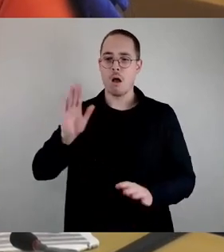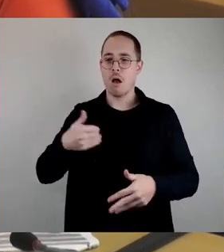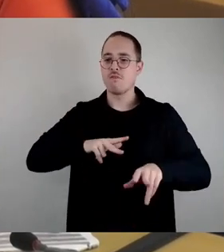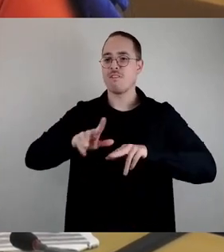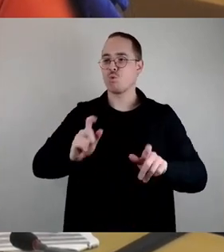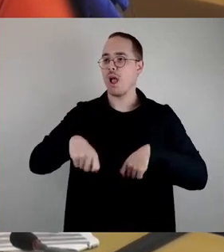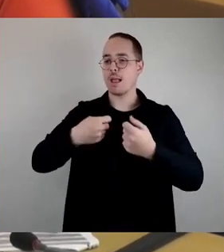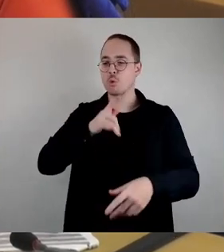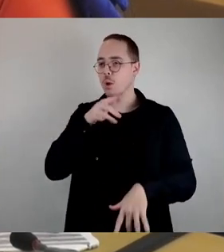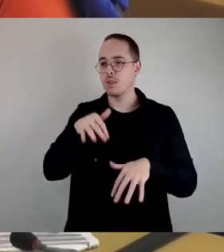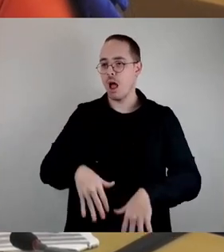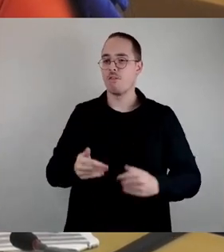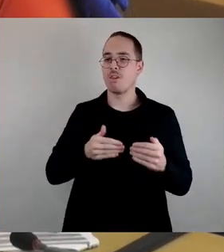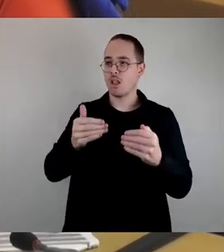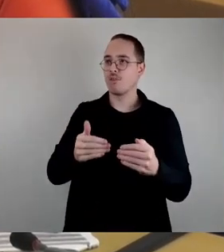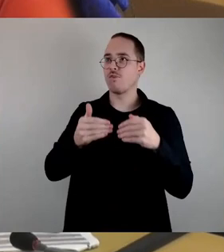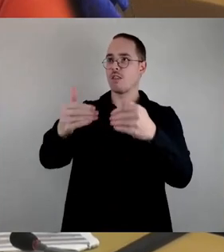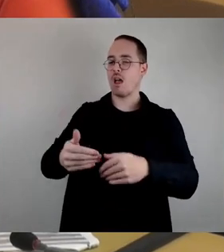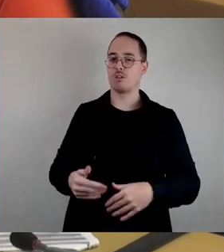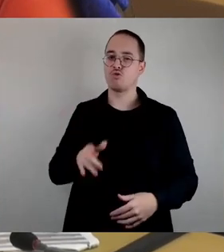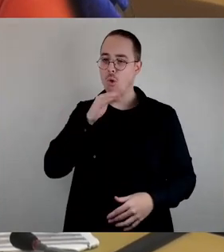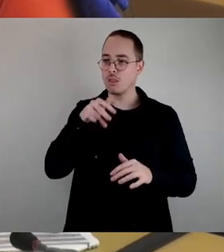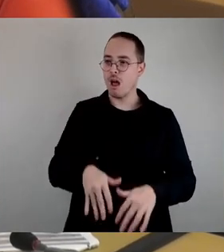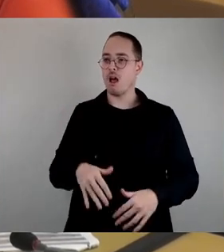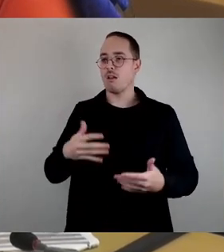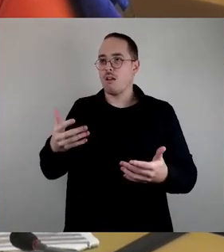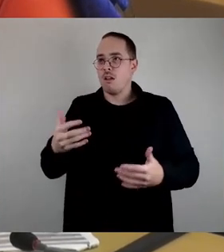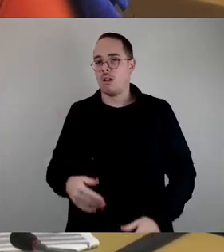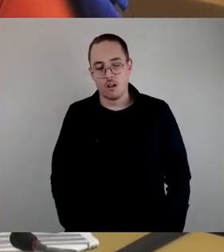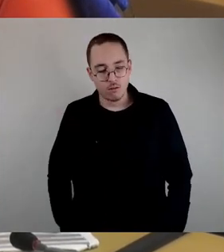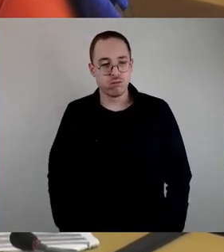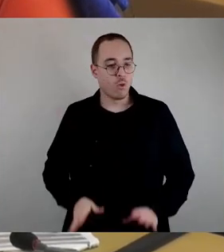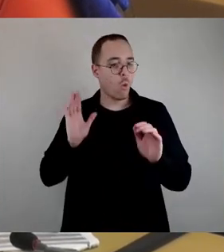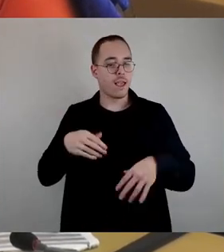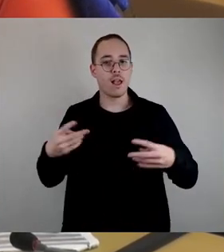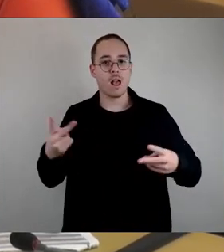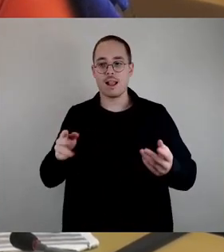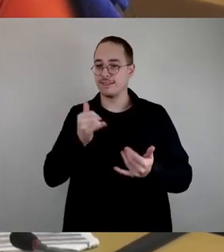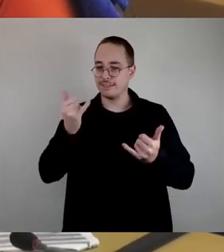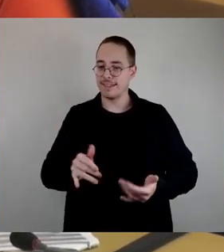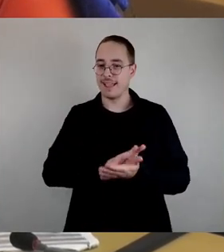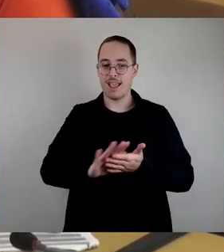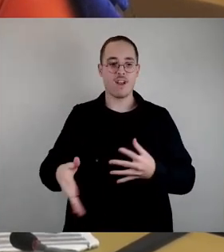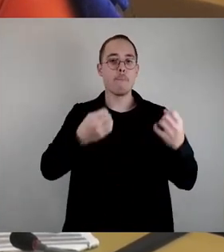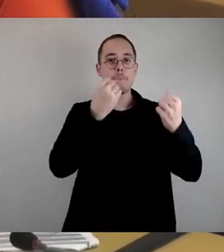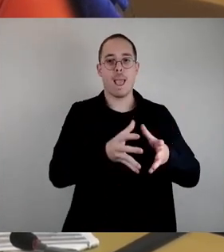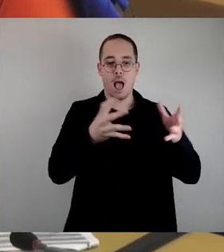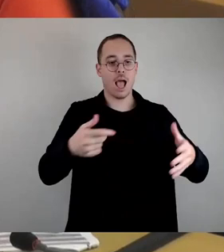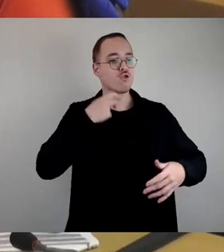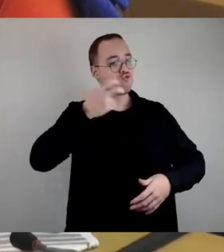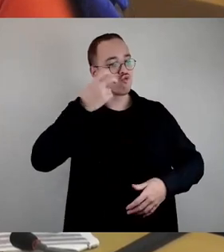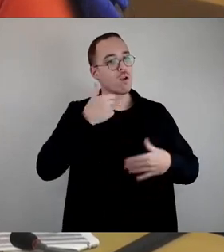nochmal vertagt und nochmal vertagt und haben dann halt irgendwann gesagt, so jetzt begeben wir uns auf die Suche nach Mehrheiten und das stellen wir heute hier zur